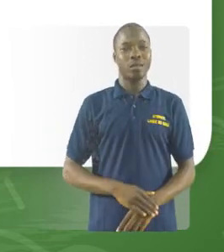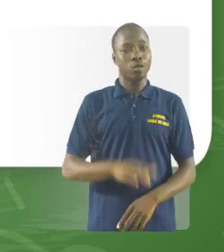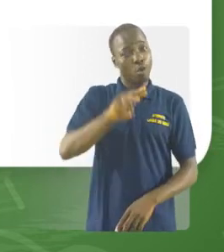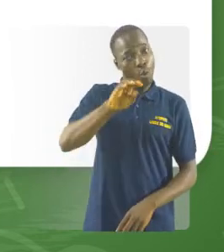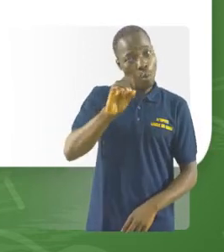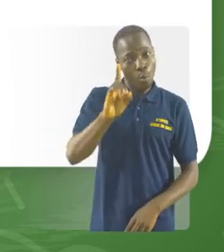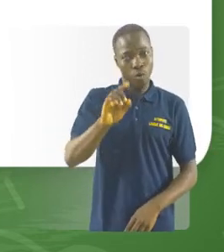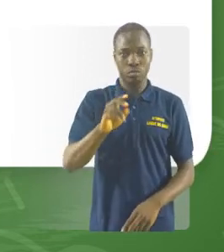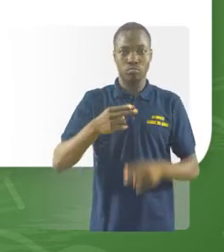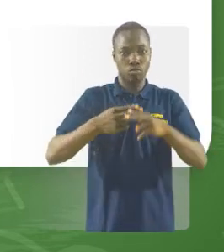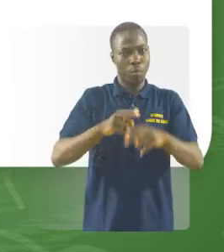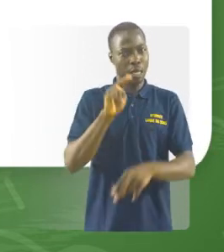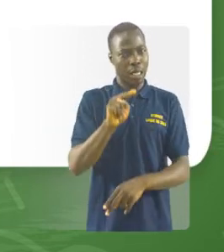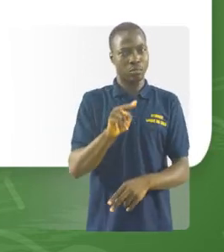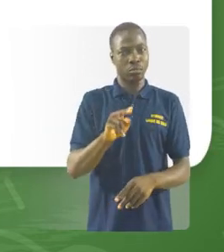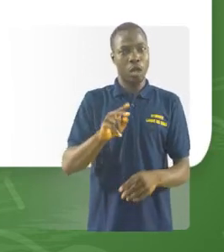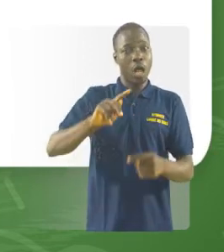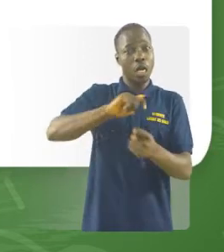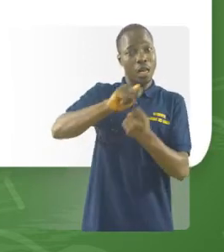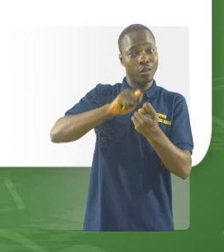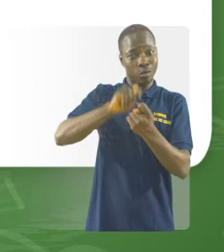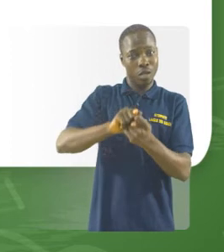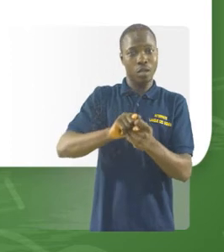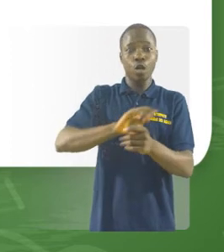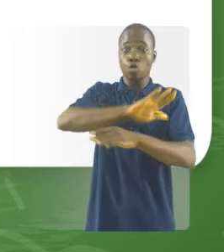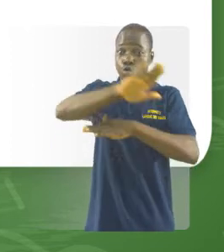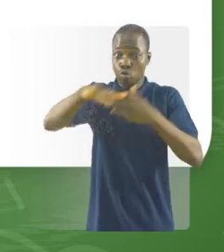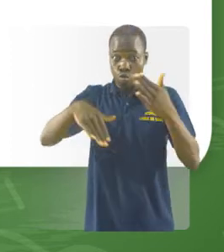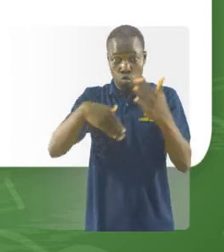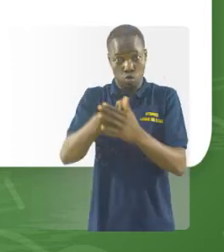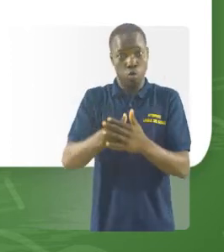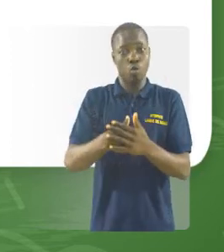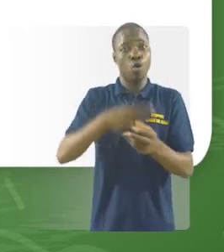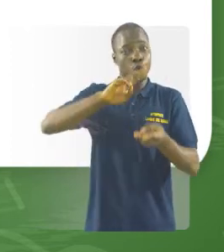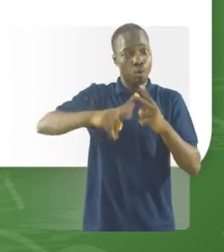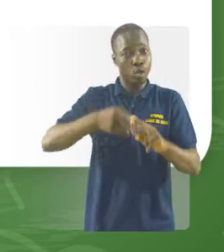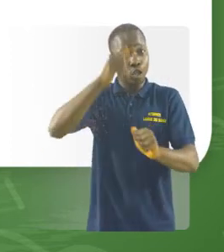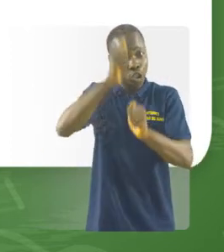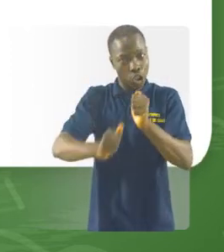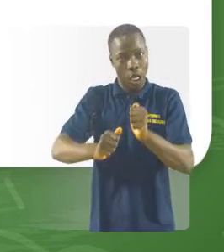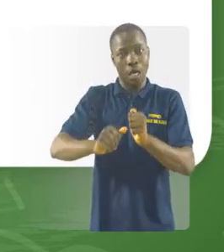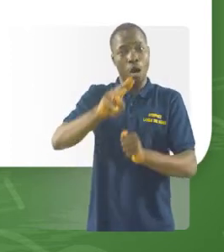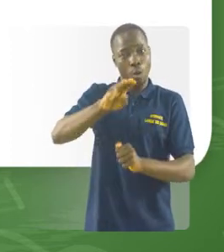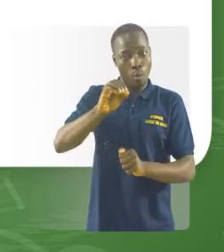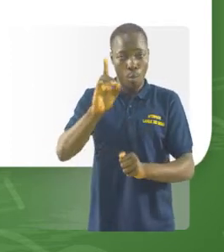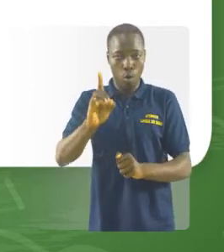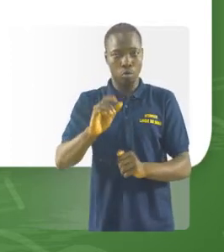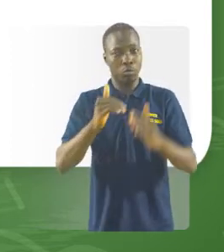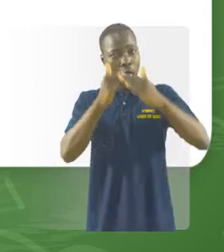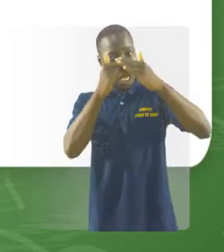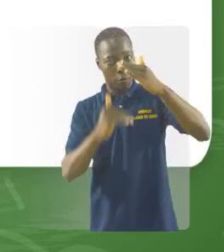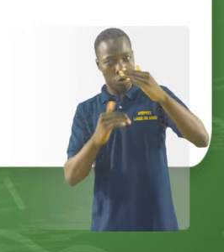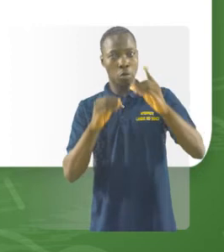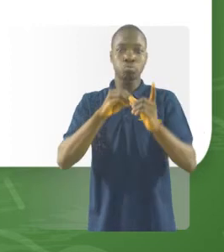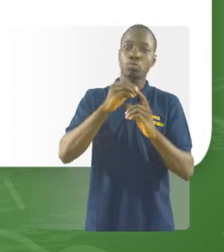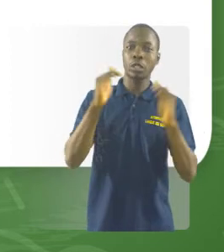N la somme des effectifs de chaque modalité inférieure ou égale à